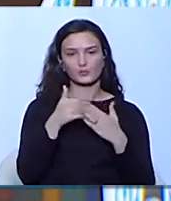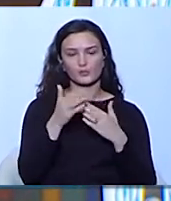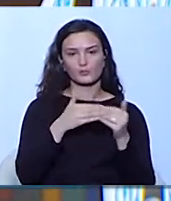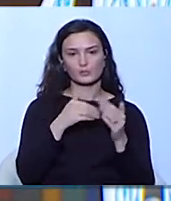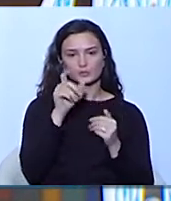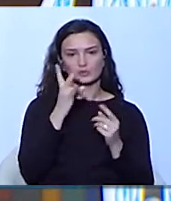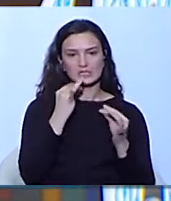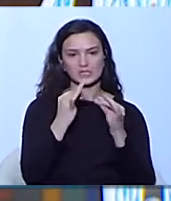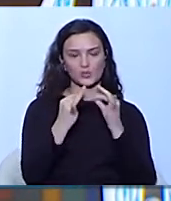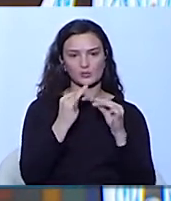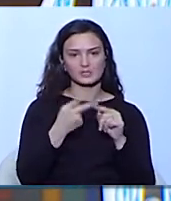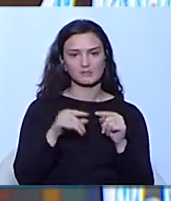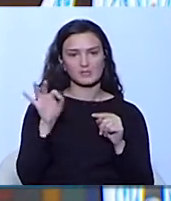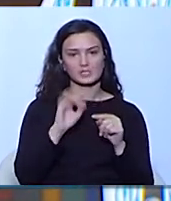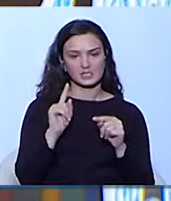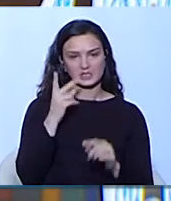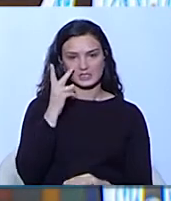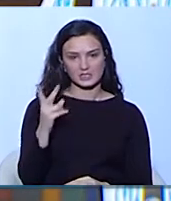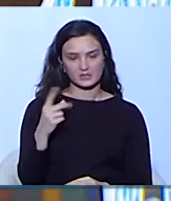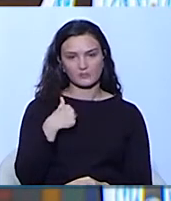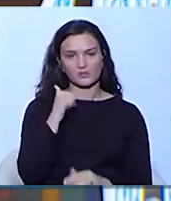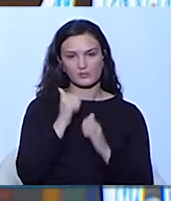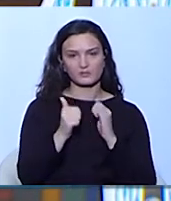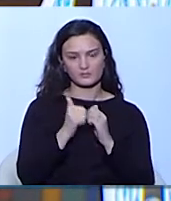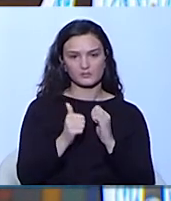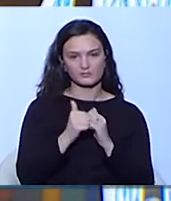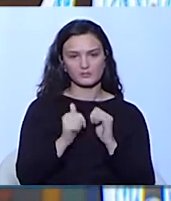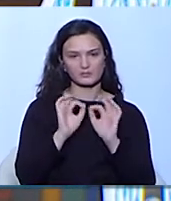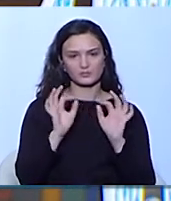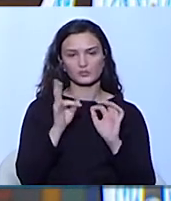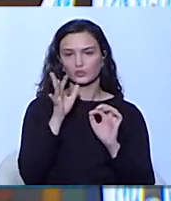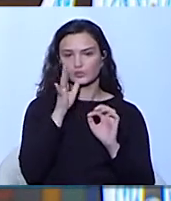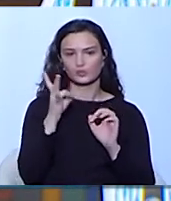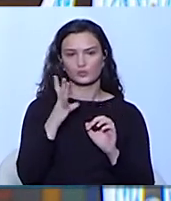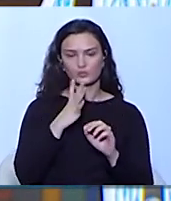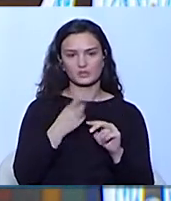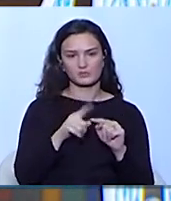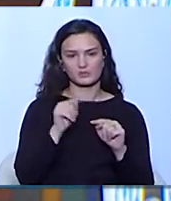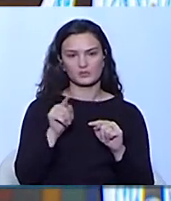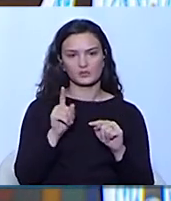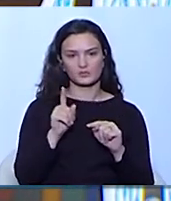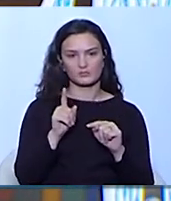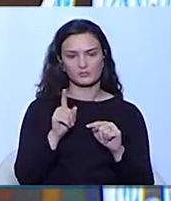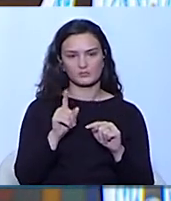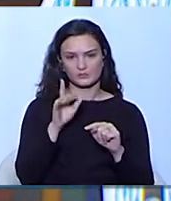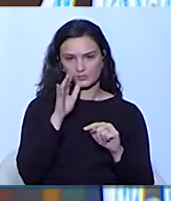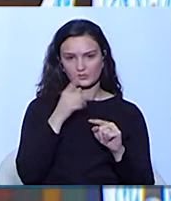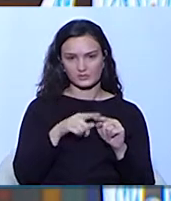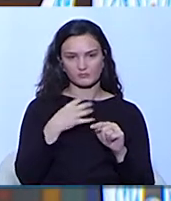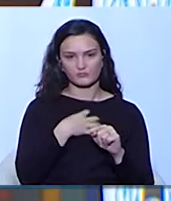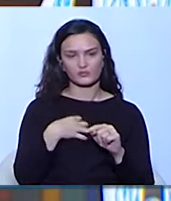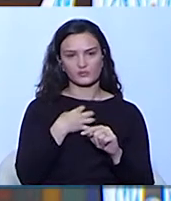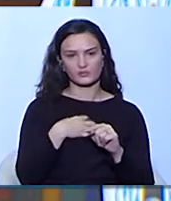უნდა ისაუბროს იმაზე, რასაც ამჩნევს, და მე ყოველთვის ვუსვამ ამას ხოლმე ხას, დრო უნდა კონდეს იმისთვის, რომ დააფიქსიროს. ეს არის